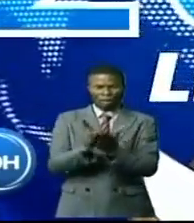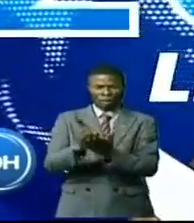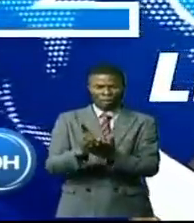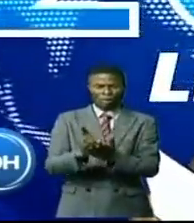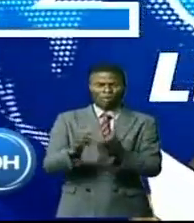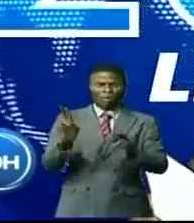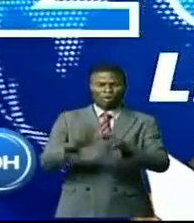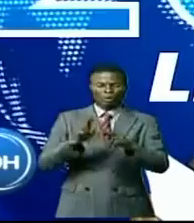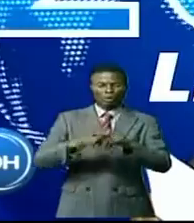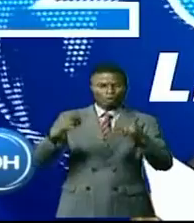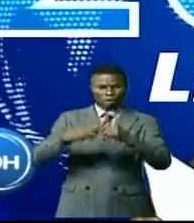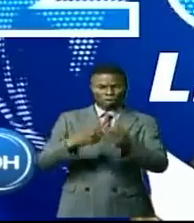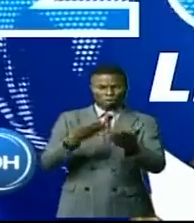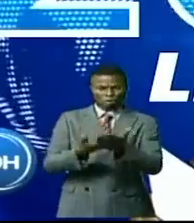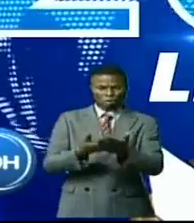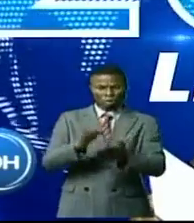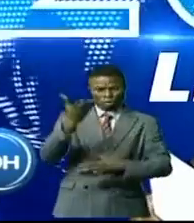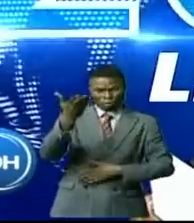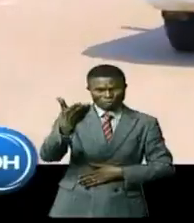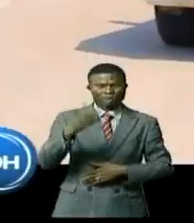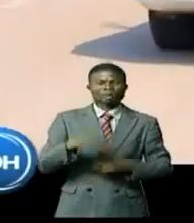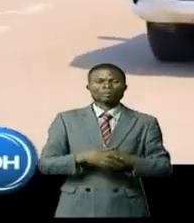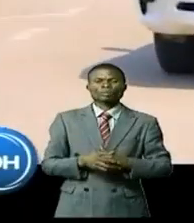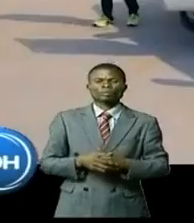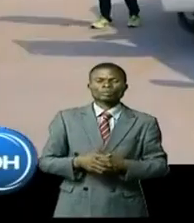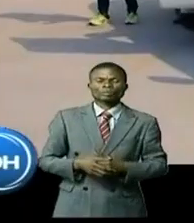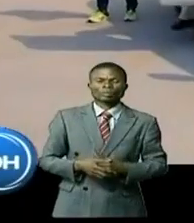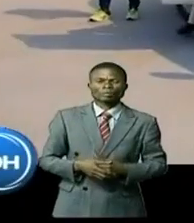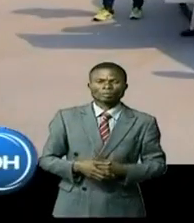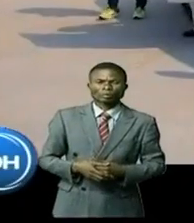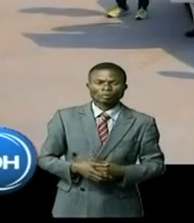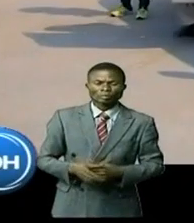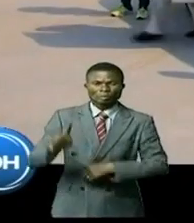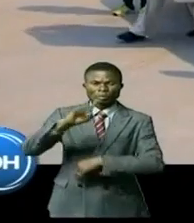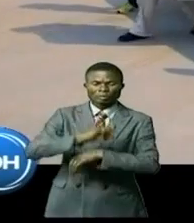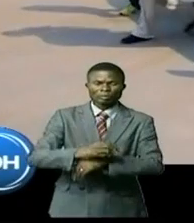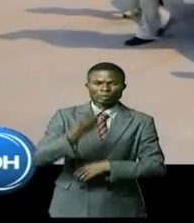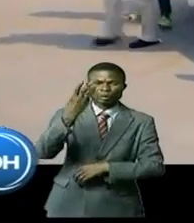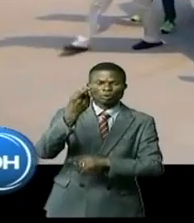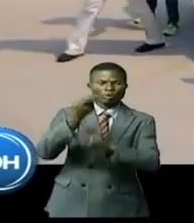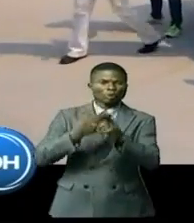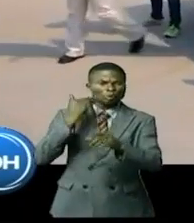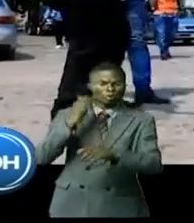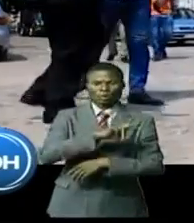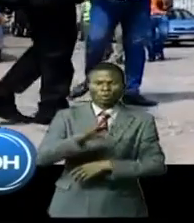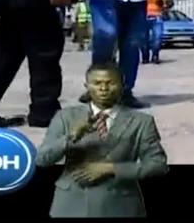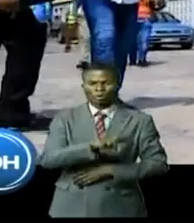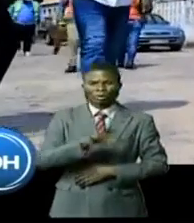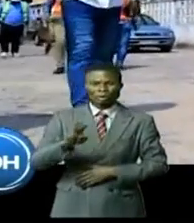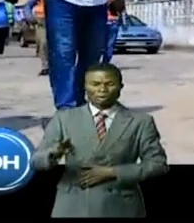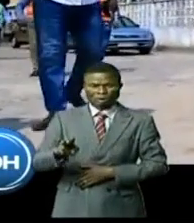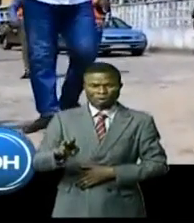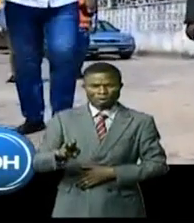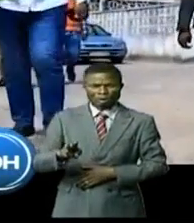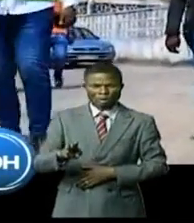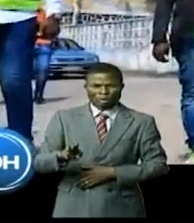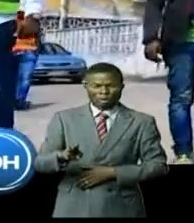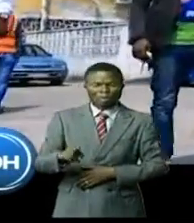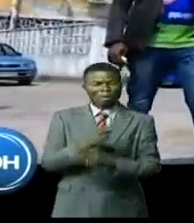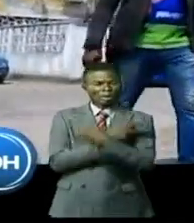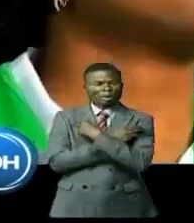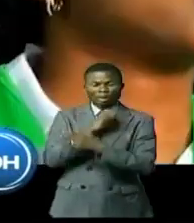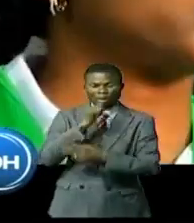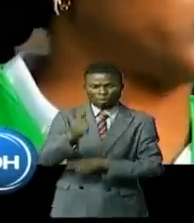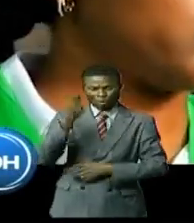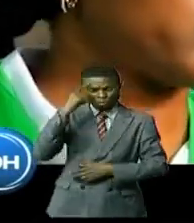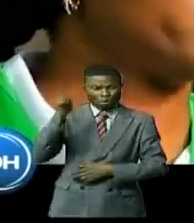consommateurs de l'énergie prépayée. La journée du 3 juin 2022 n'a pas été de tout repos pour le